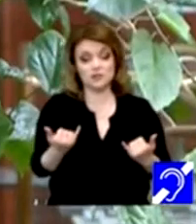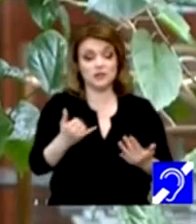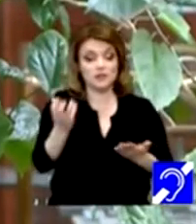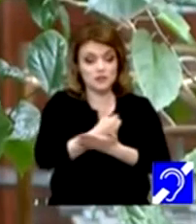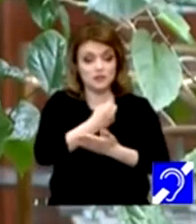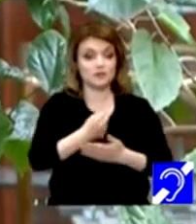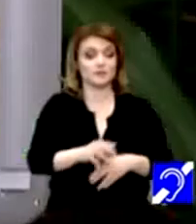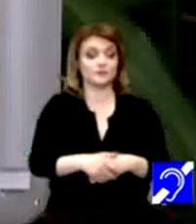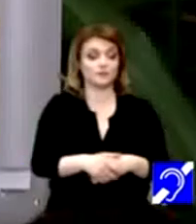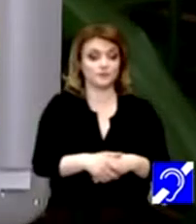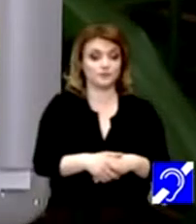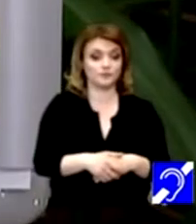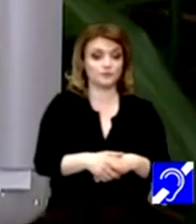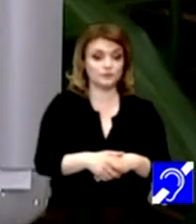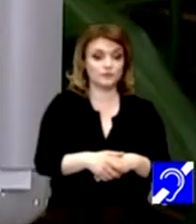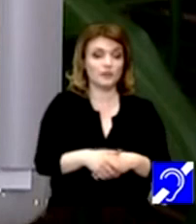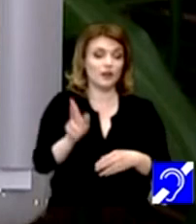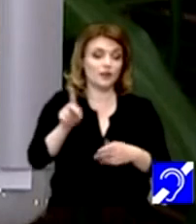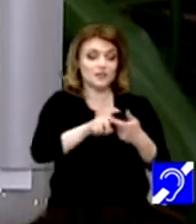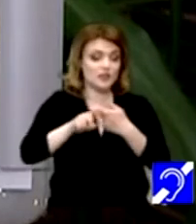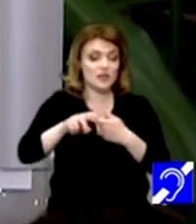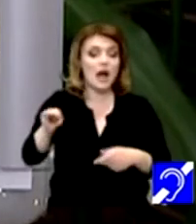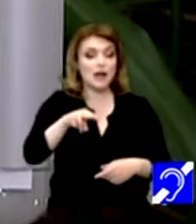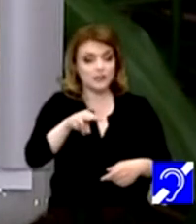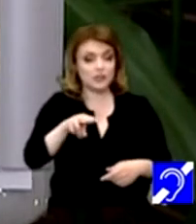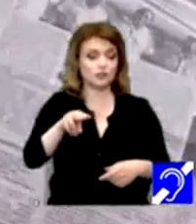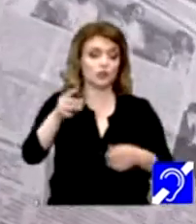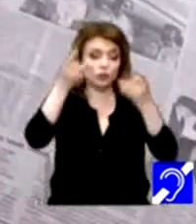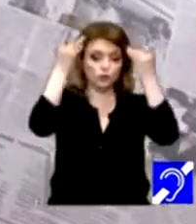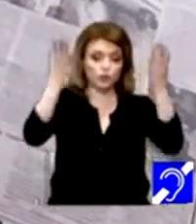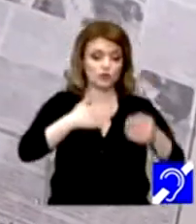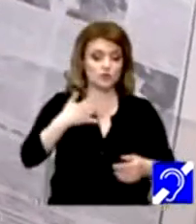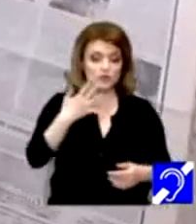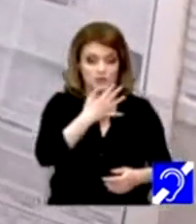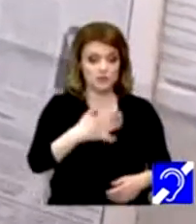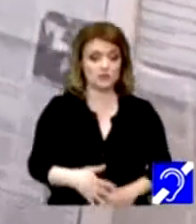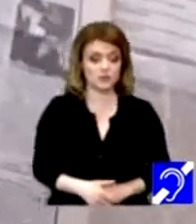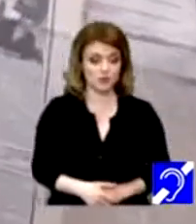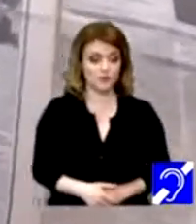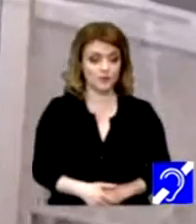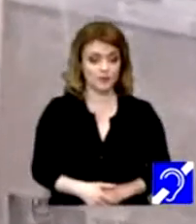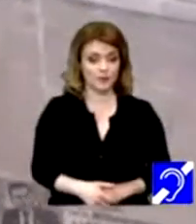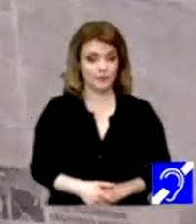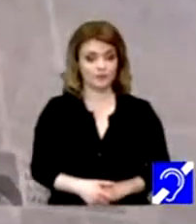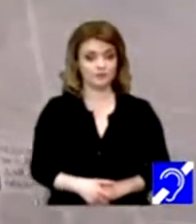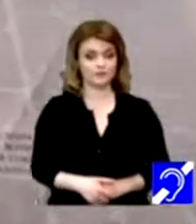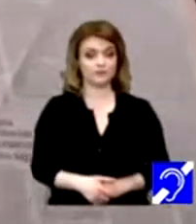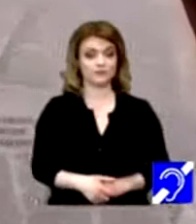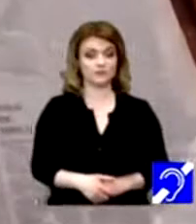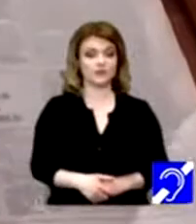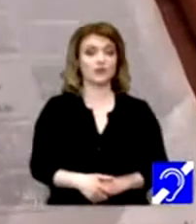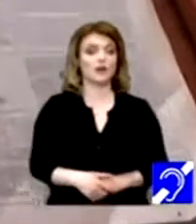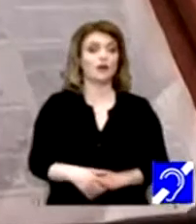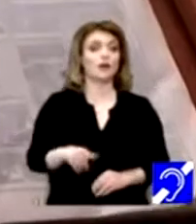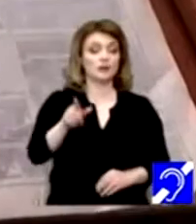regăsim nume notorii atât a literaturii cât și a culturii noastre naționale. Primul a utilizat noțiunea de